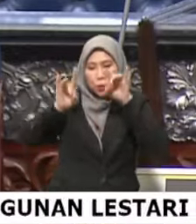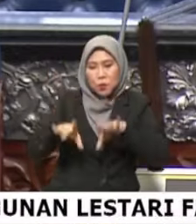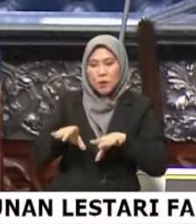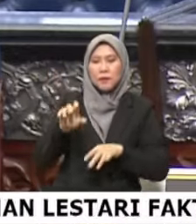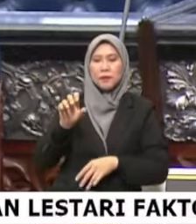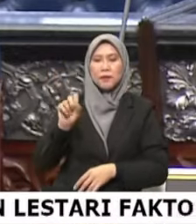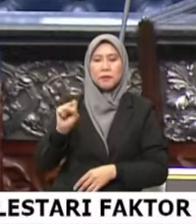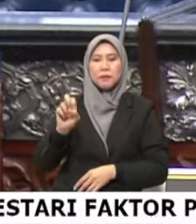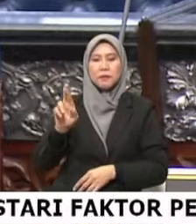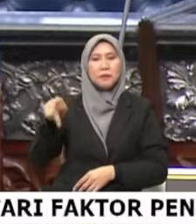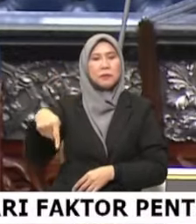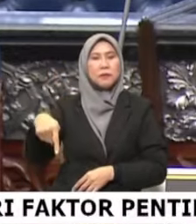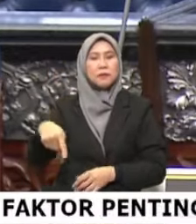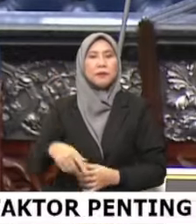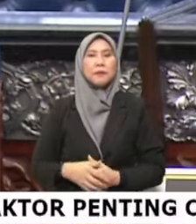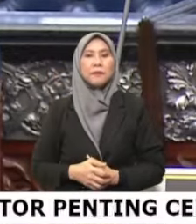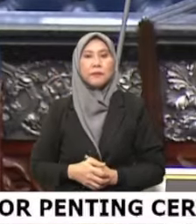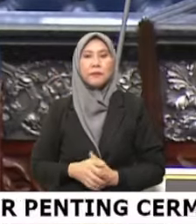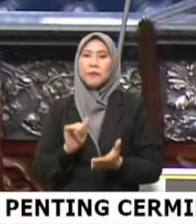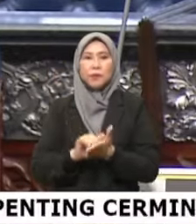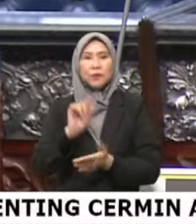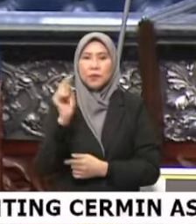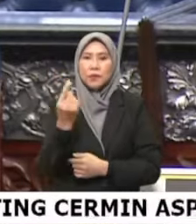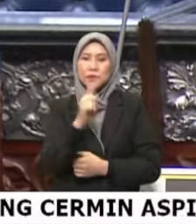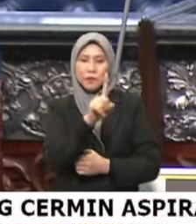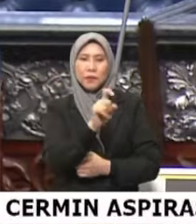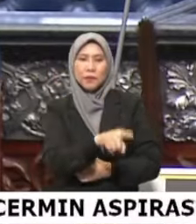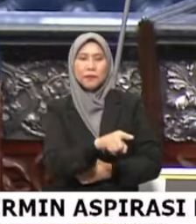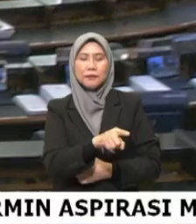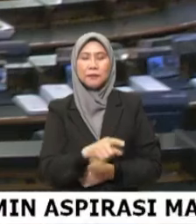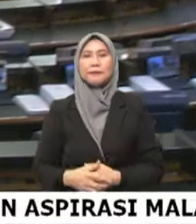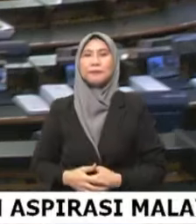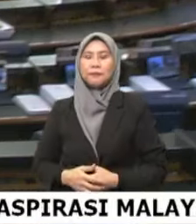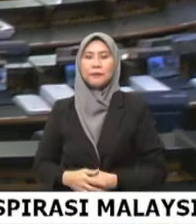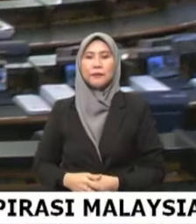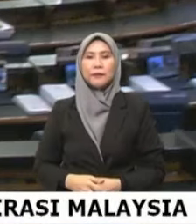ini. Itu saja soalan saya.